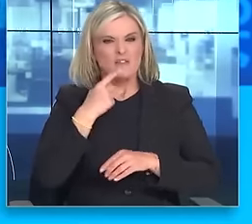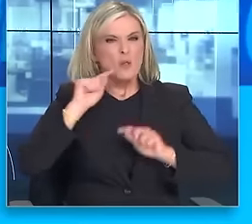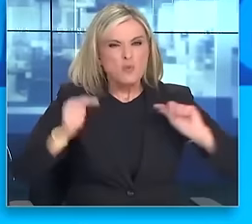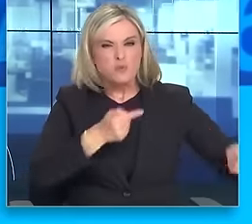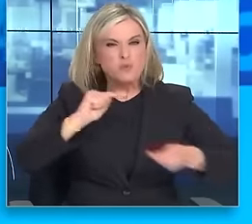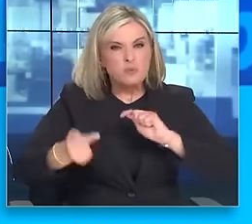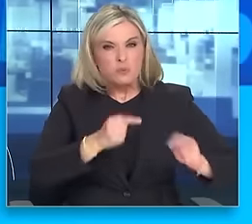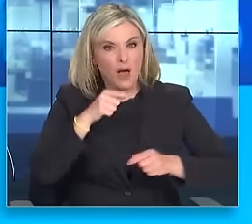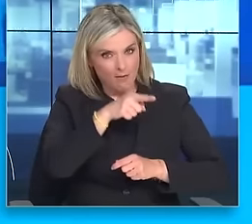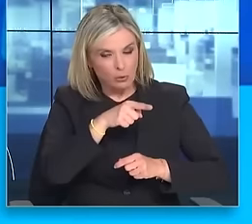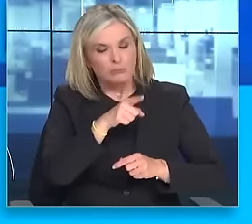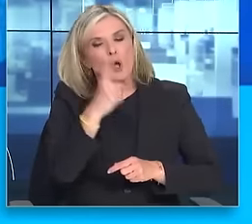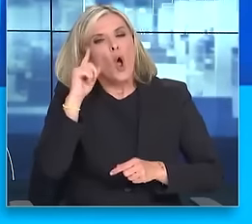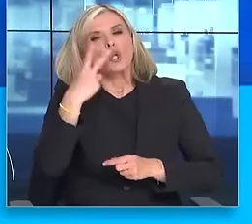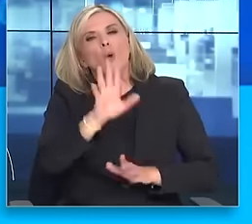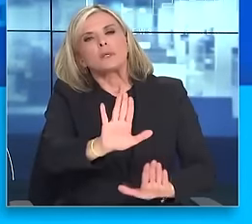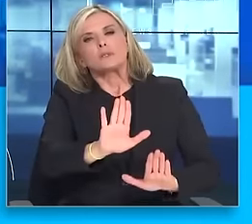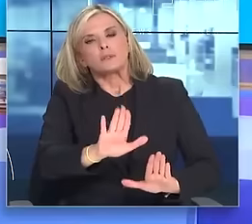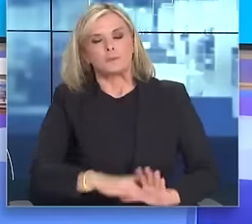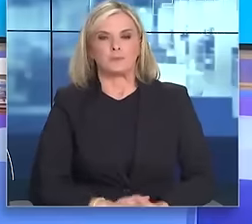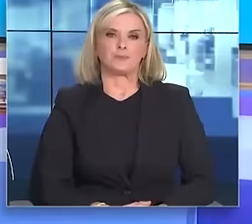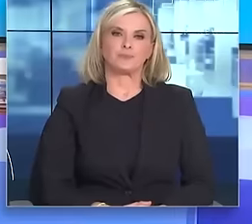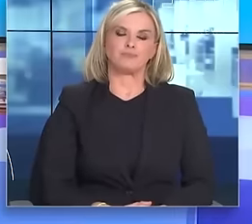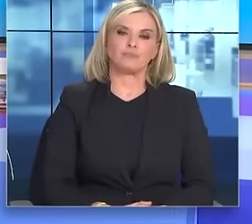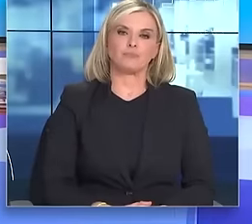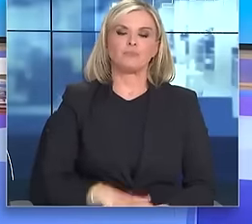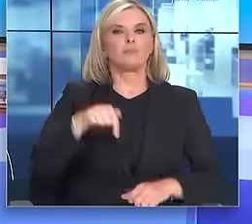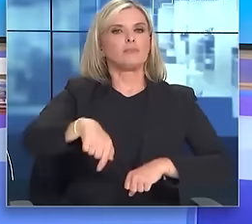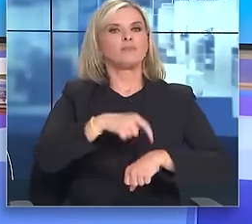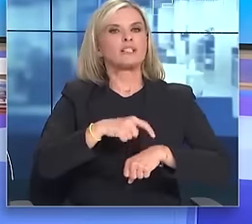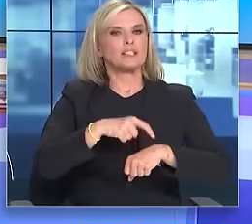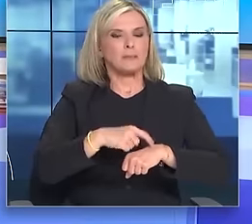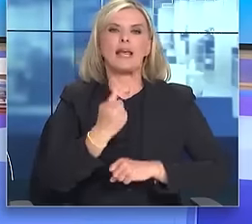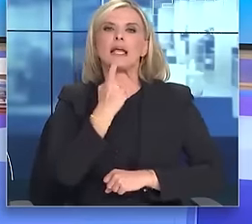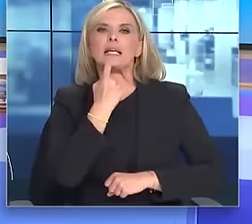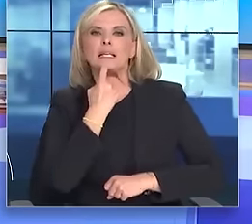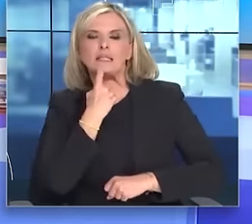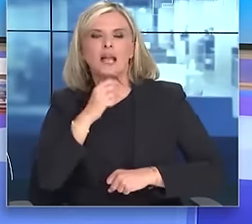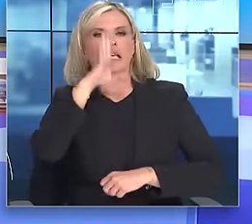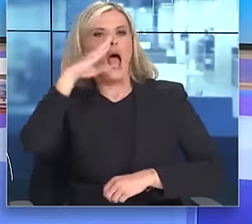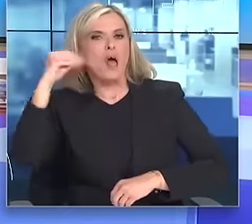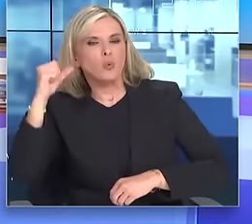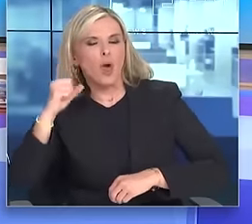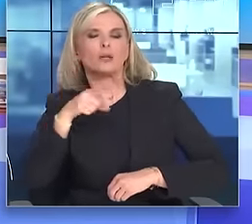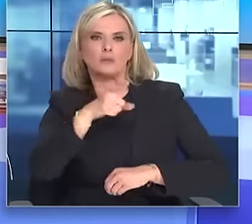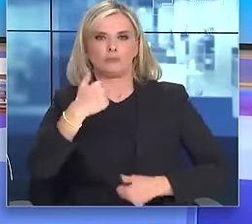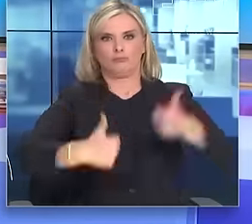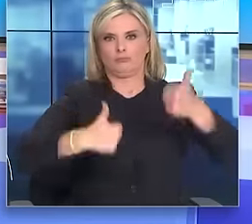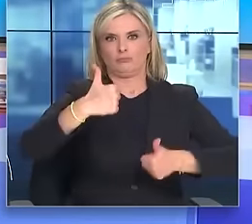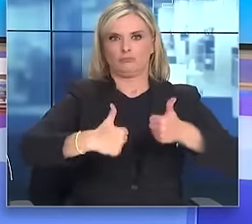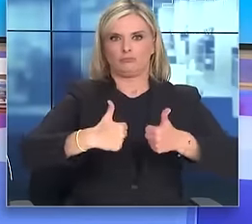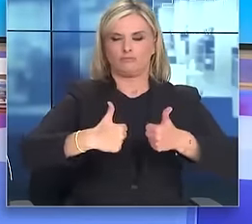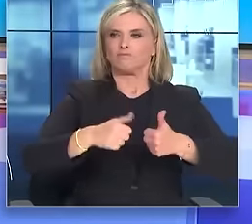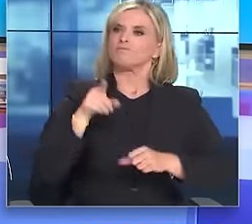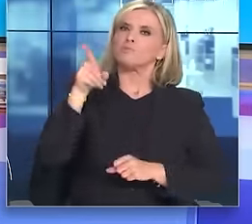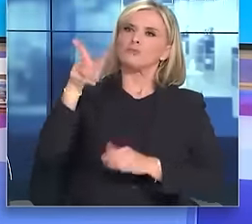μου πείτε λίγο και να κλείσουμε αυτό. Ο κύριος Κασελάκης αυτή τη στιγμή είναι ο βασικός πολιτικός αντίπαλος μαζί με τον κύριο Ανδρουλάκη, έτσι, γιατί είναι κοντά τα ποσοστά τους. Πώς τον κρίνετε μέχρι